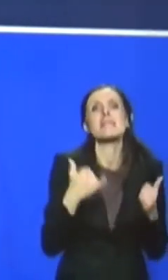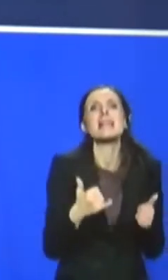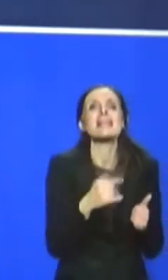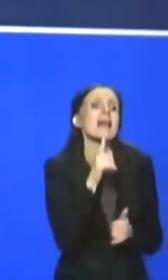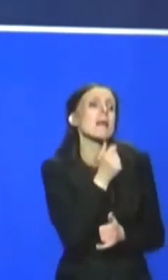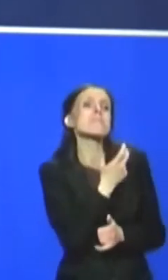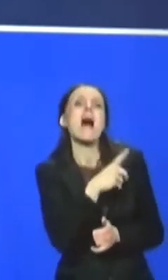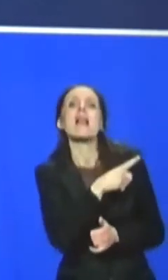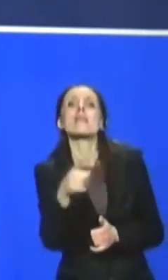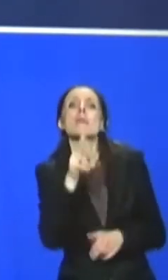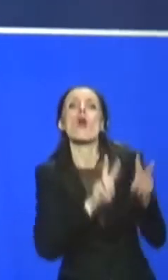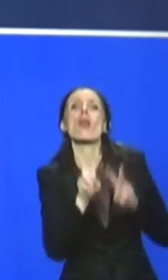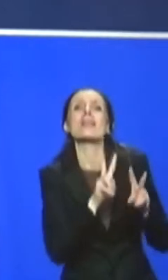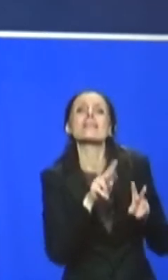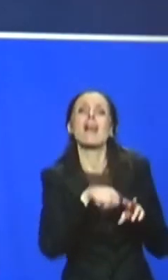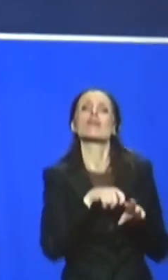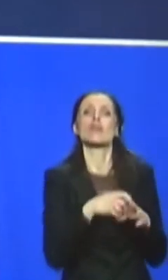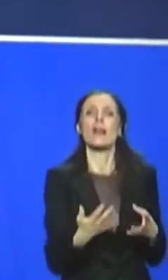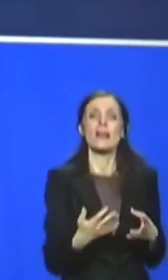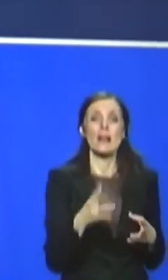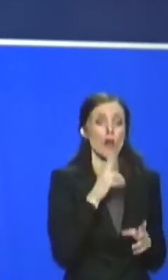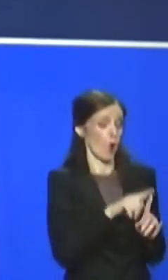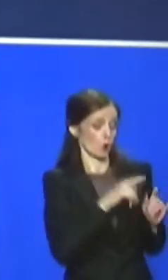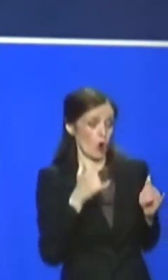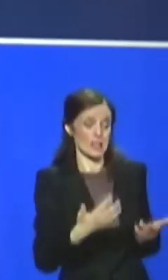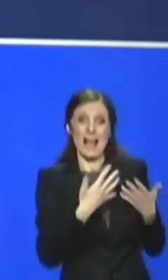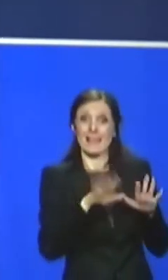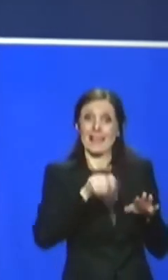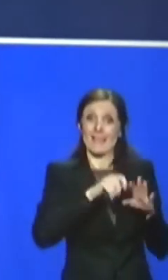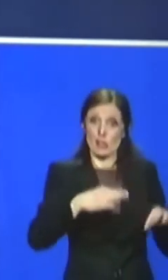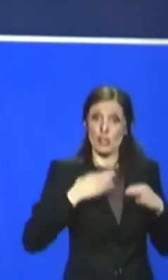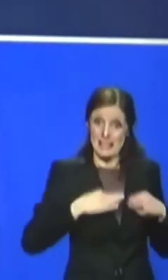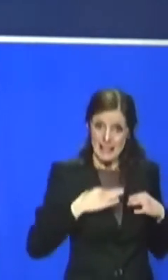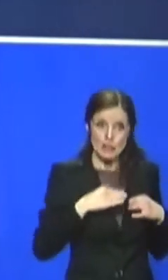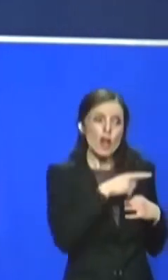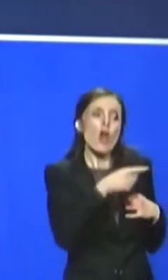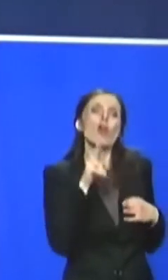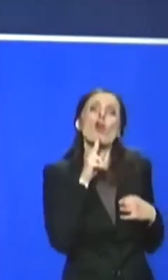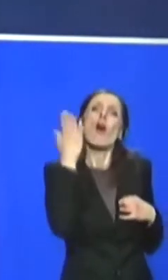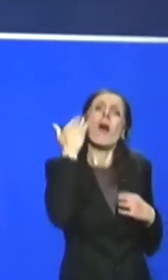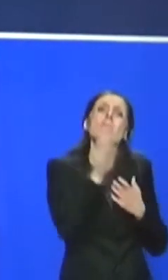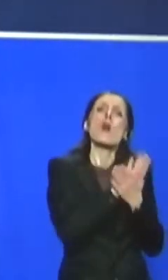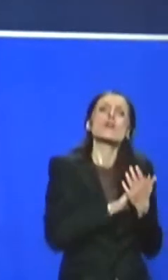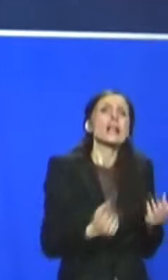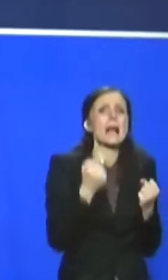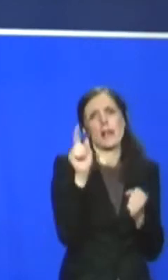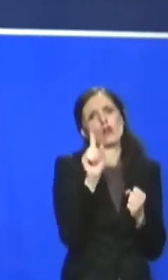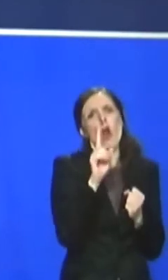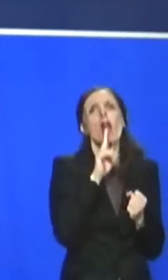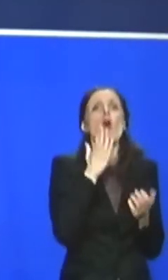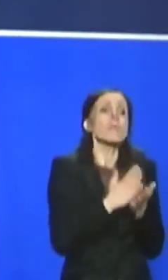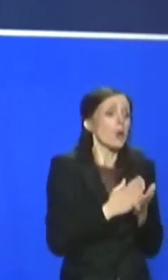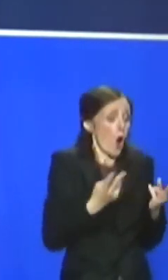broj izlečenih. I svi oni koji su u ovom trenutku do sada izlečeni, potvrđeno izlečeni, su pacijenti sa lakom kliničkom slikom. Toliko jednostavno traje